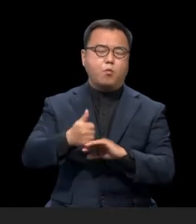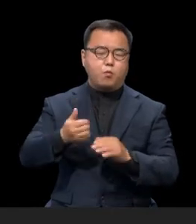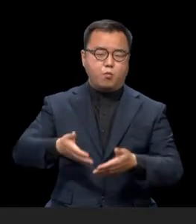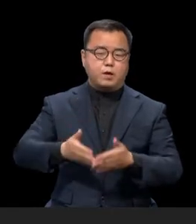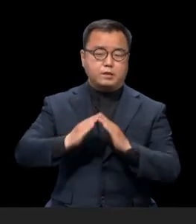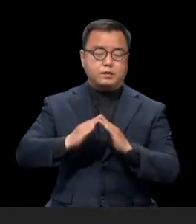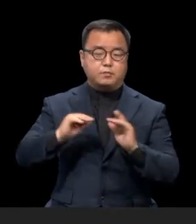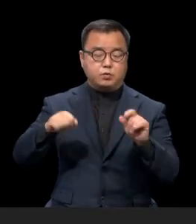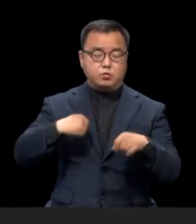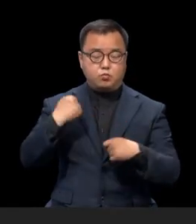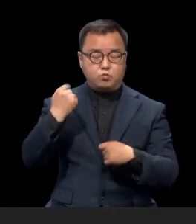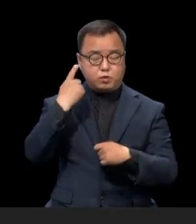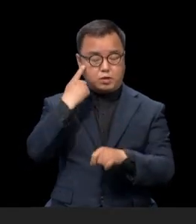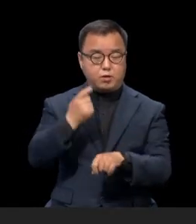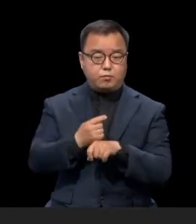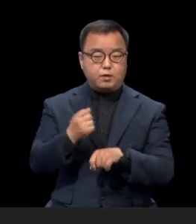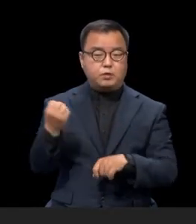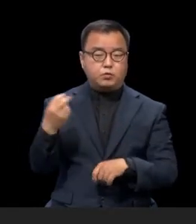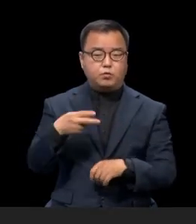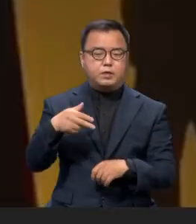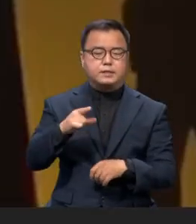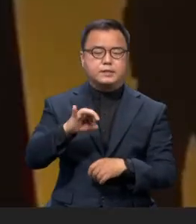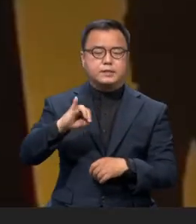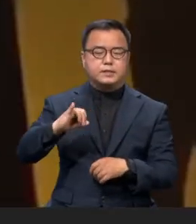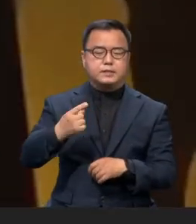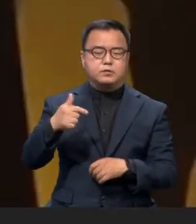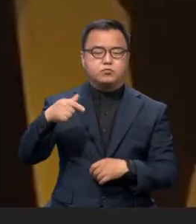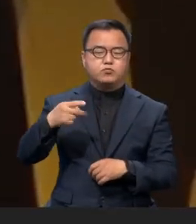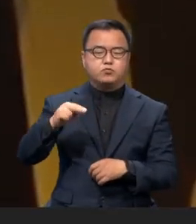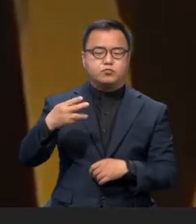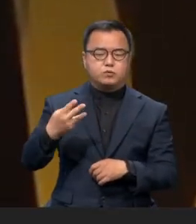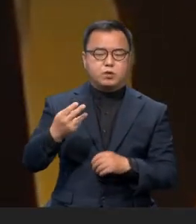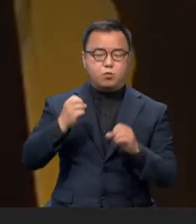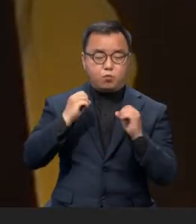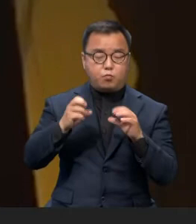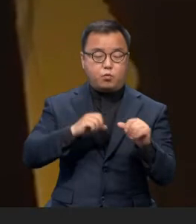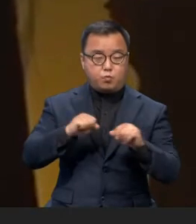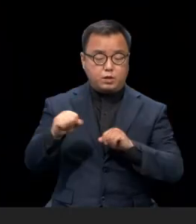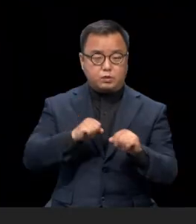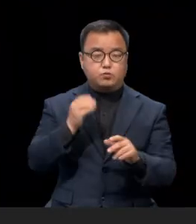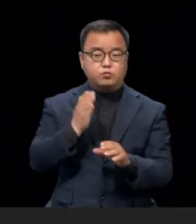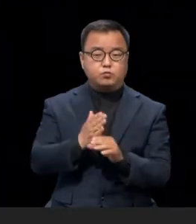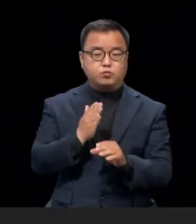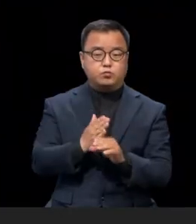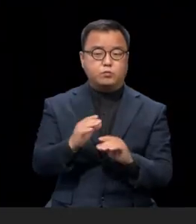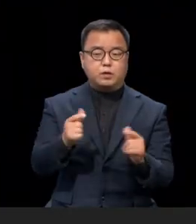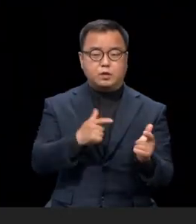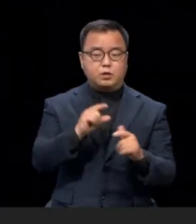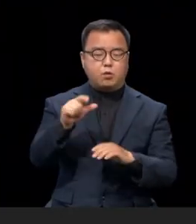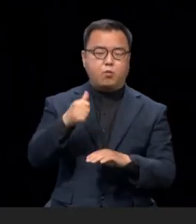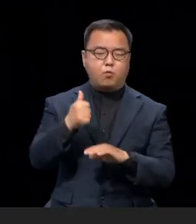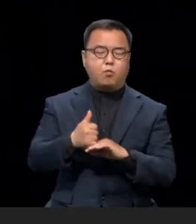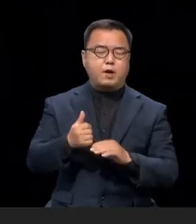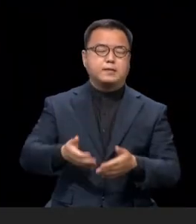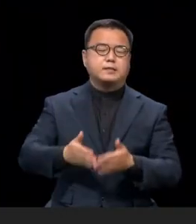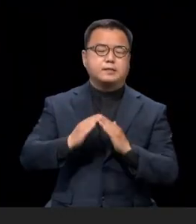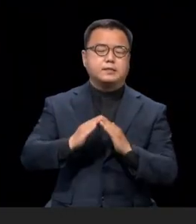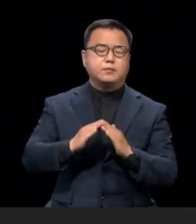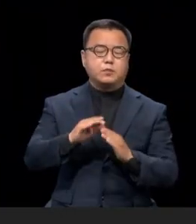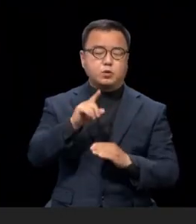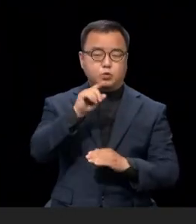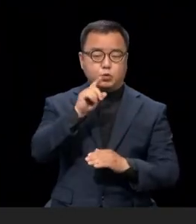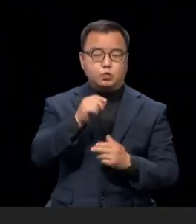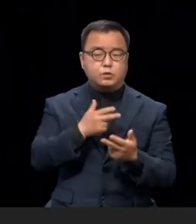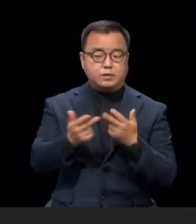방지협회와 제인구달협회의 홍보대사로도 활동 중인데요. 조류보호 활동으로 왕립조류협회에서 최연소로 메달을